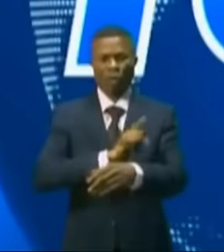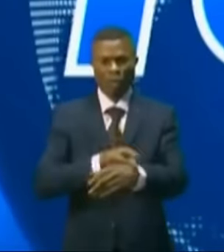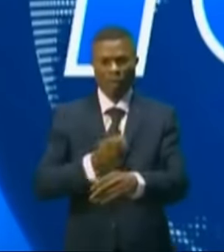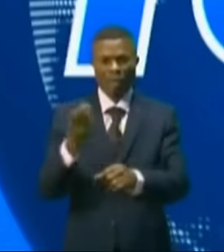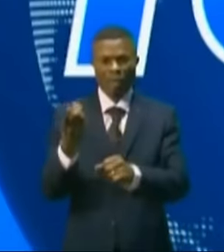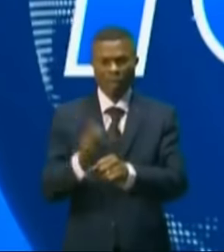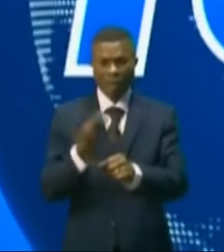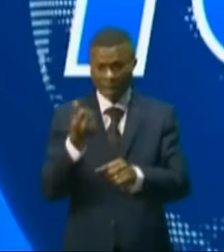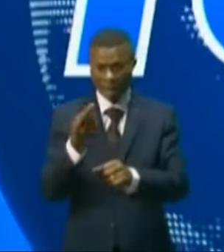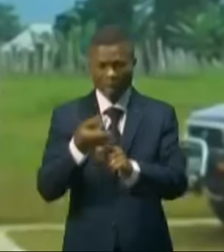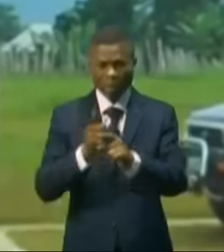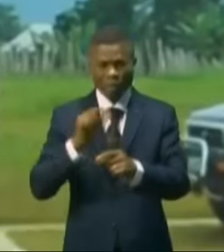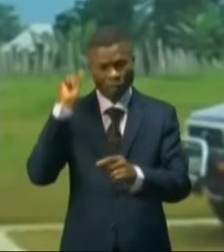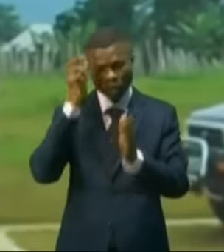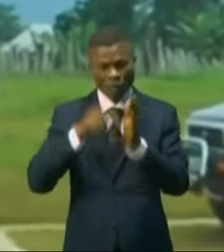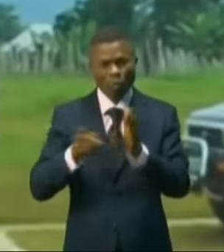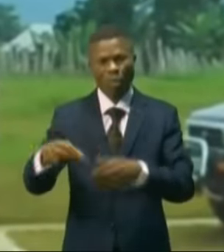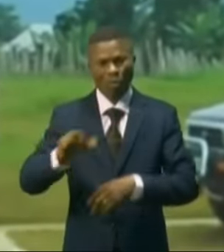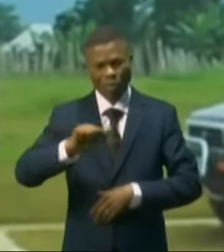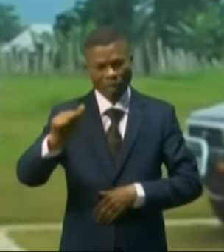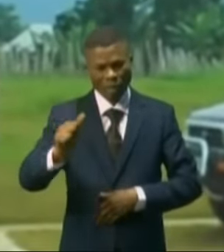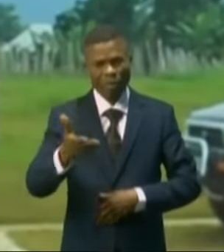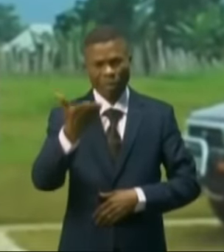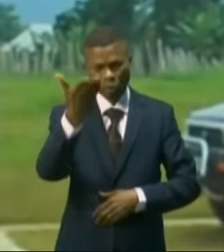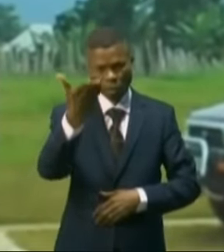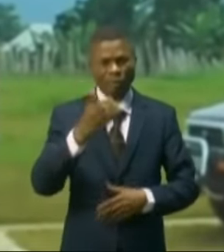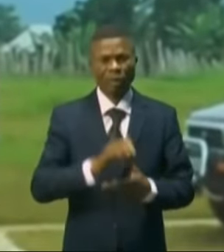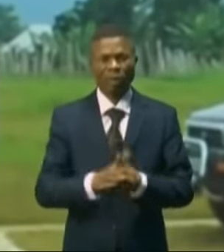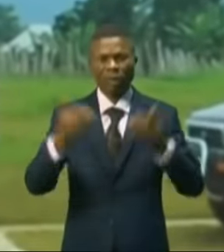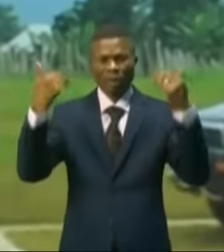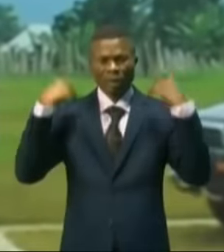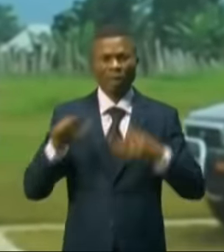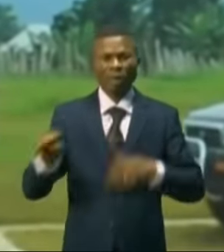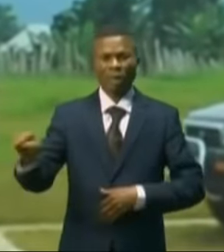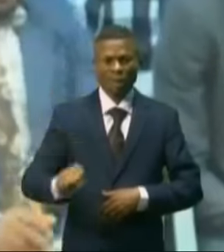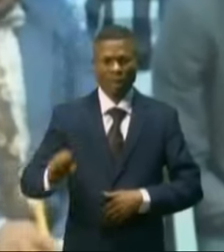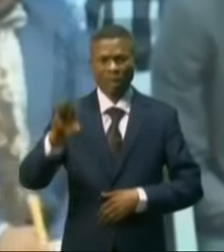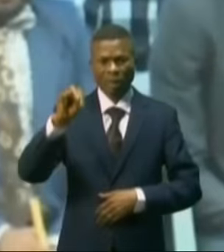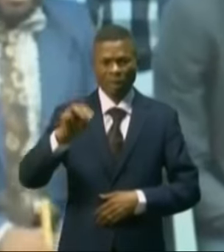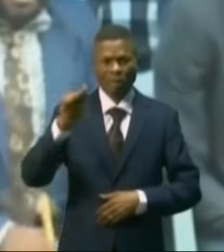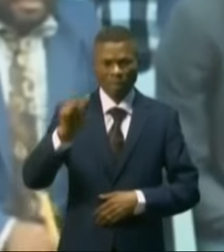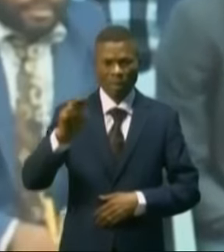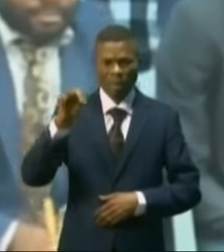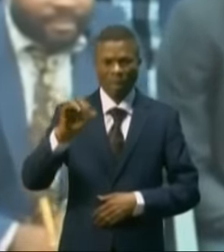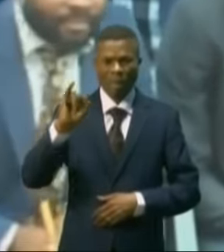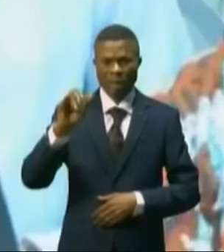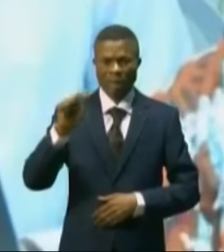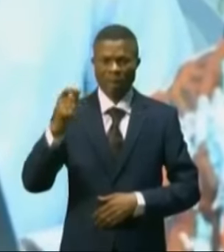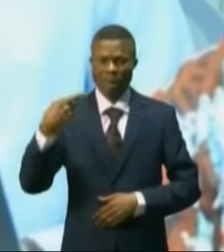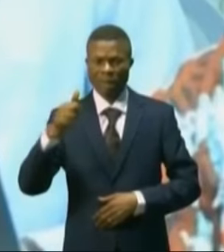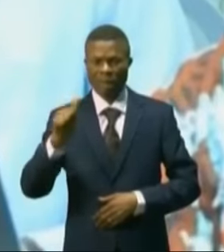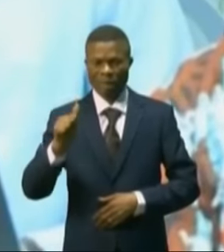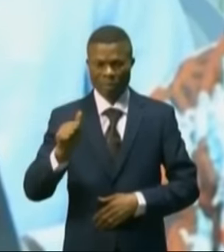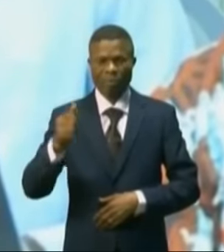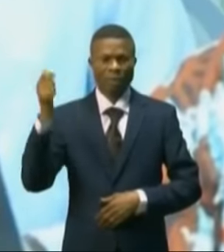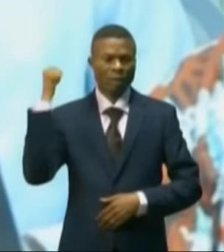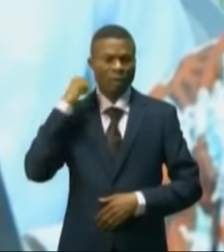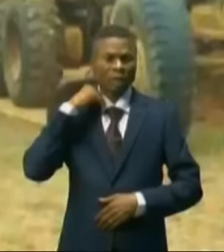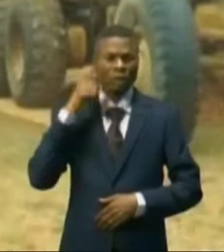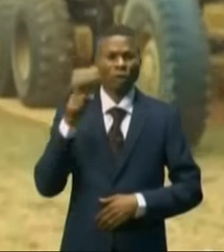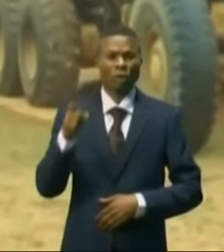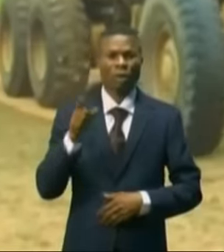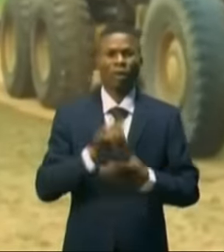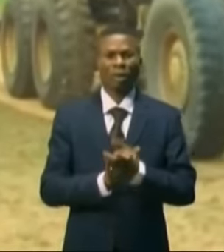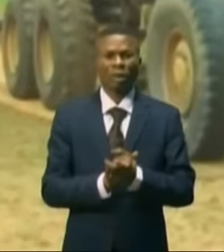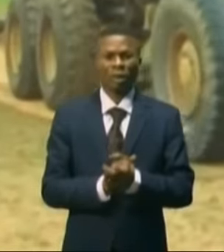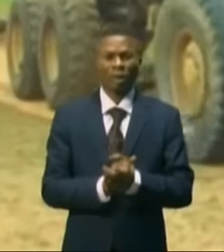gouvernement provincial. C'est le chef des secteurs de Wanyanga en territoire de Walikale, le docteur Akilimali Bamusho Descartes,